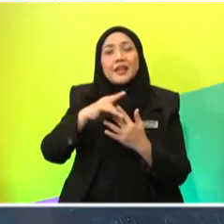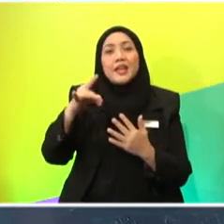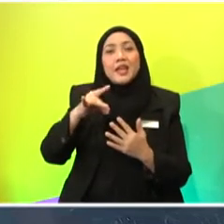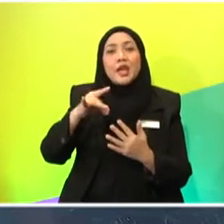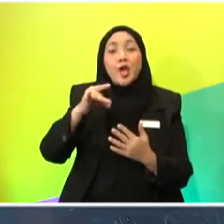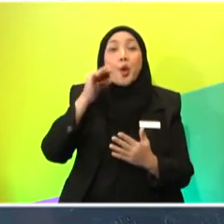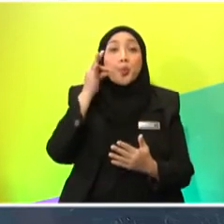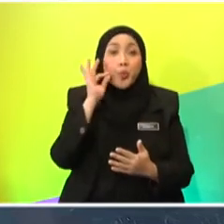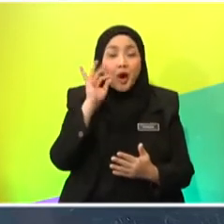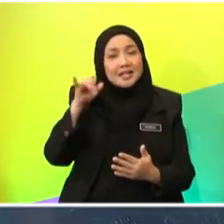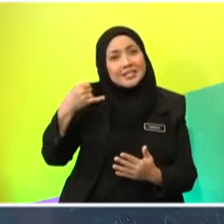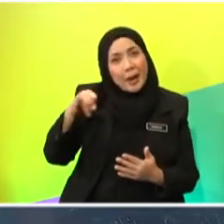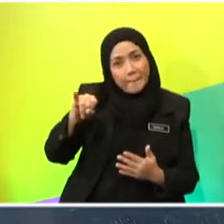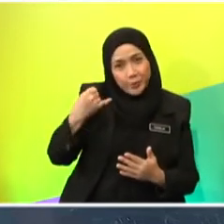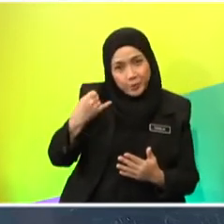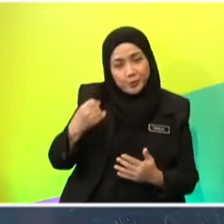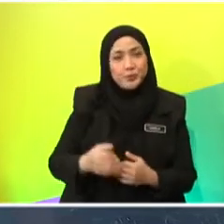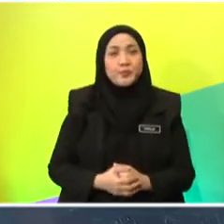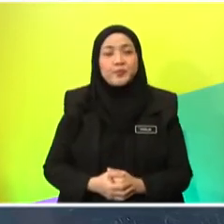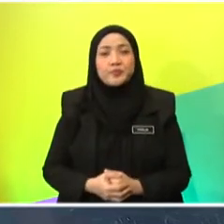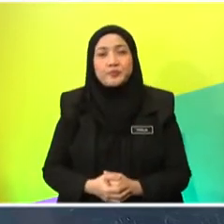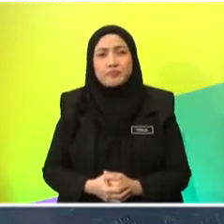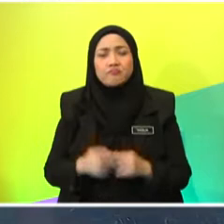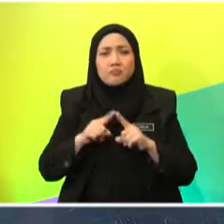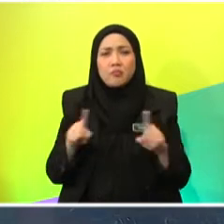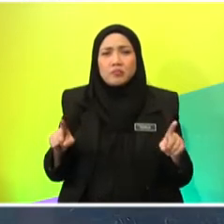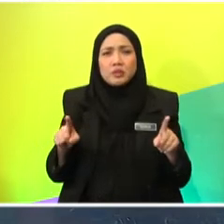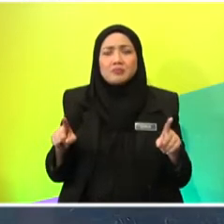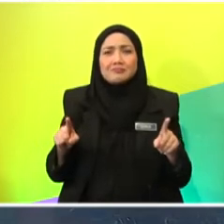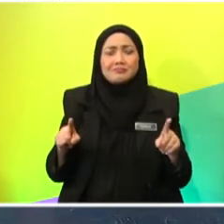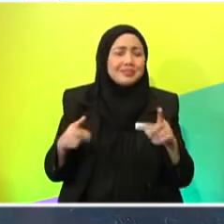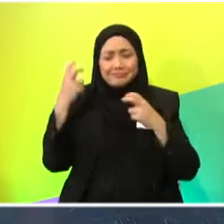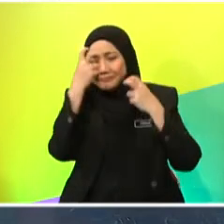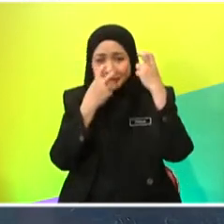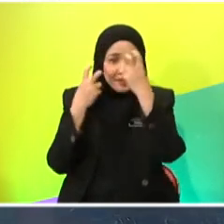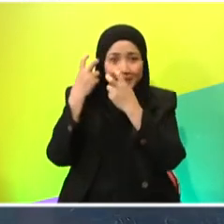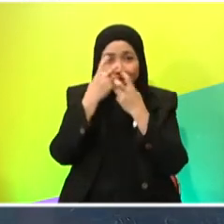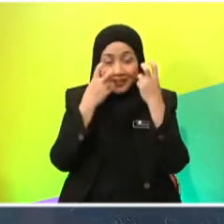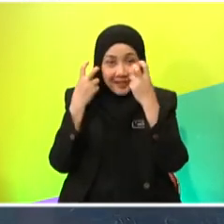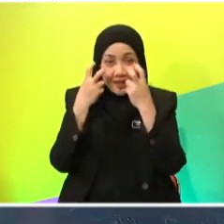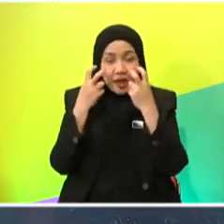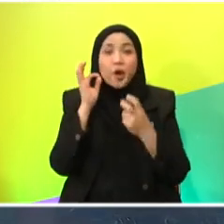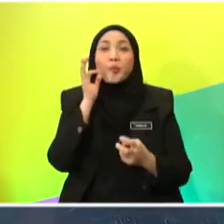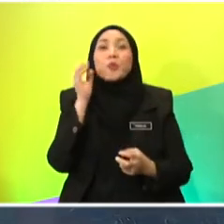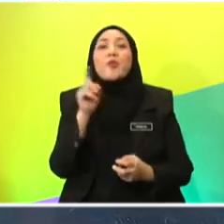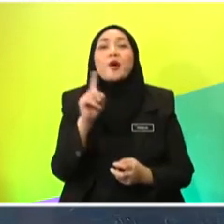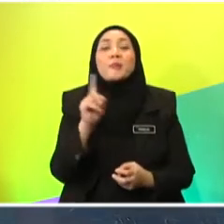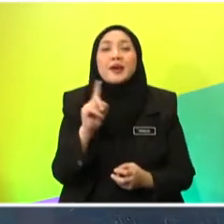pakai Oke saya masukkan wajahmu terlebih dahulu tapi sayur keliru Oke